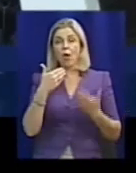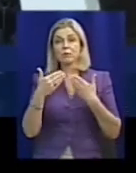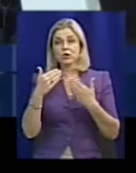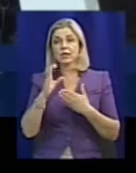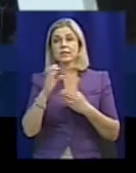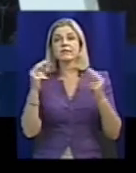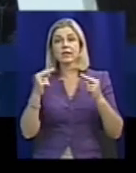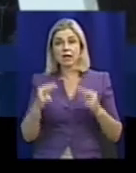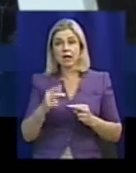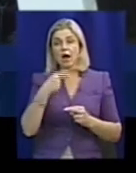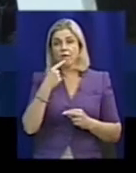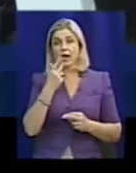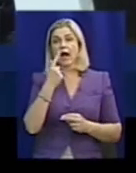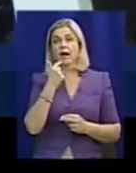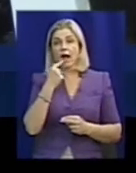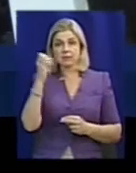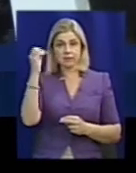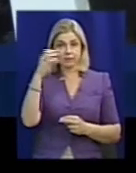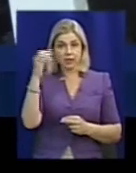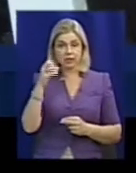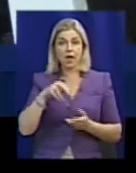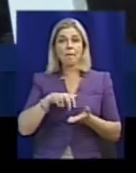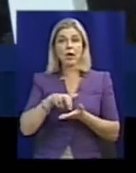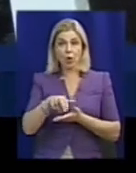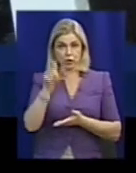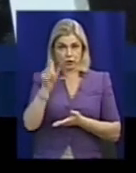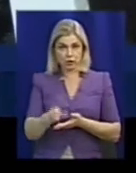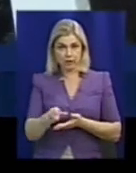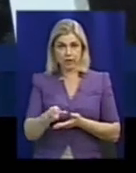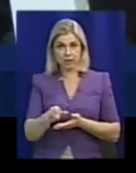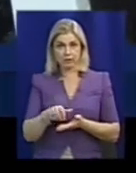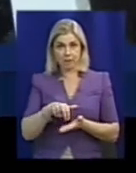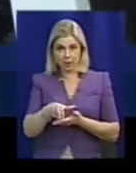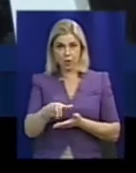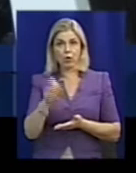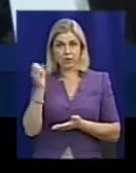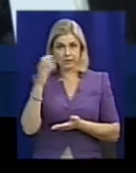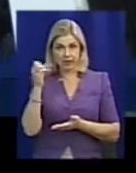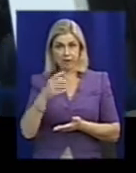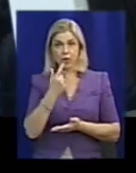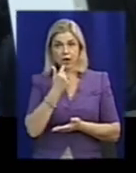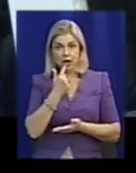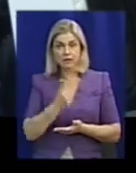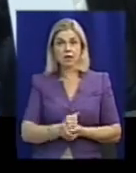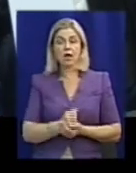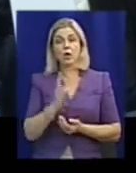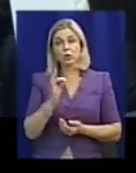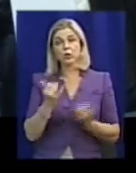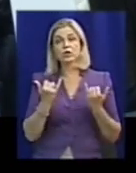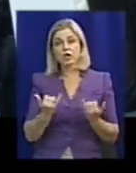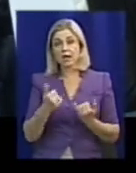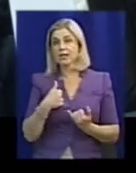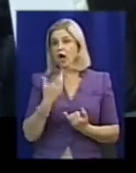які вказують на те, що на червоний сигнал світофору переходив пішохід. Але на даний момент я ще